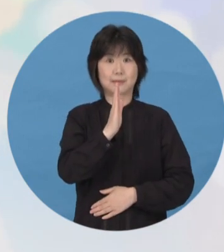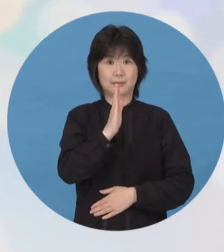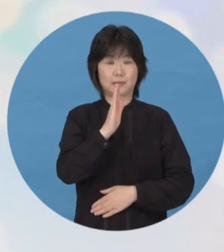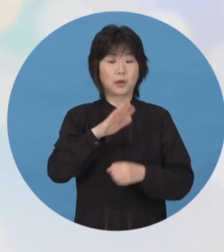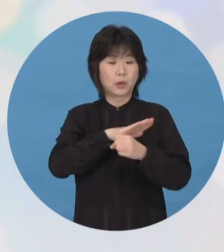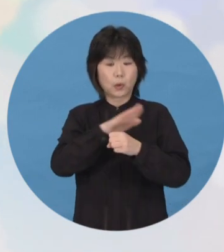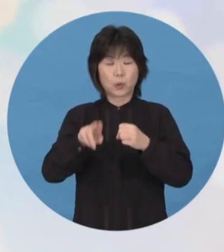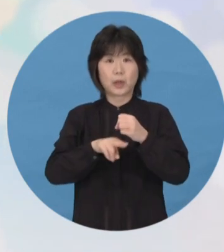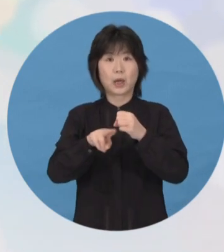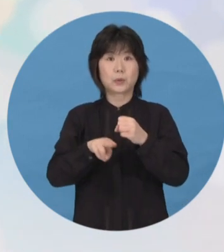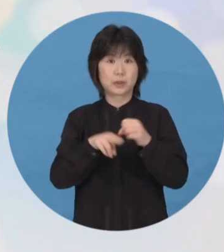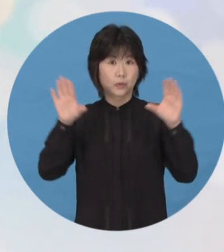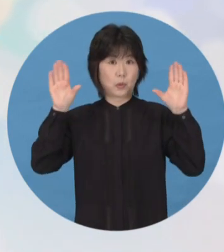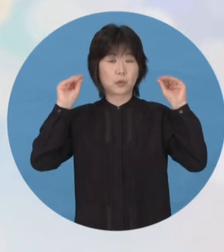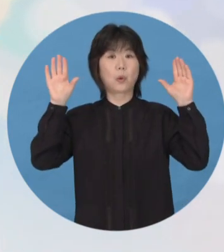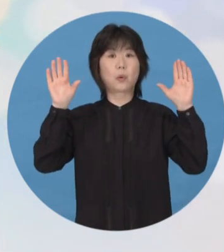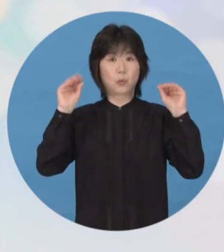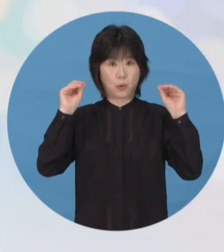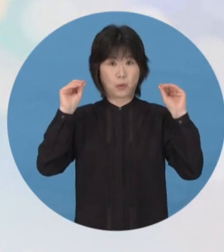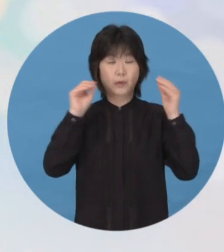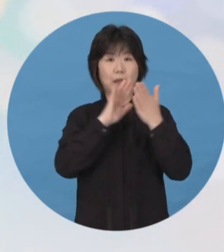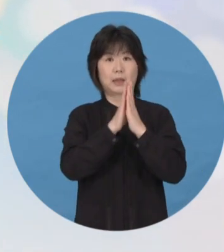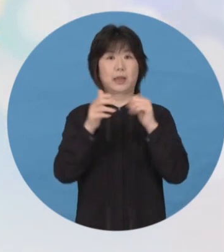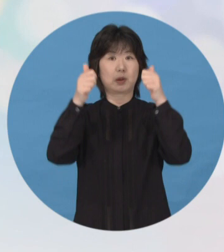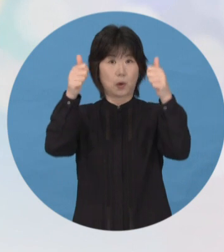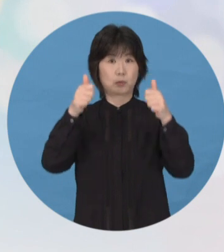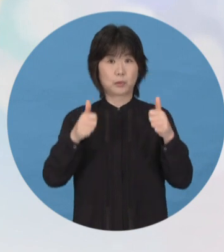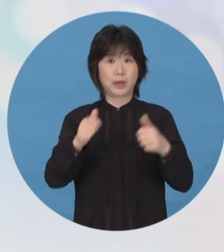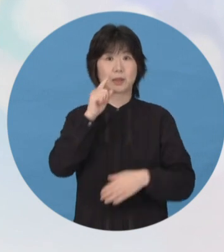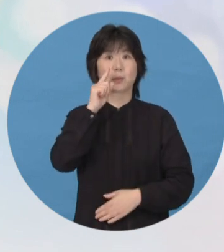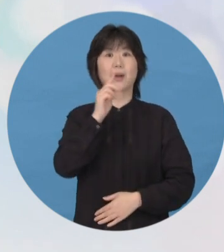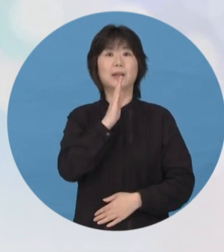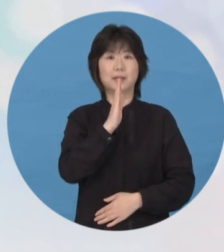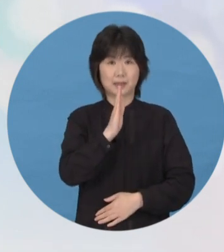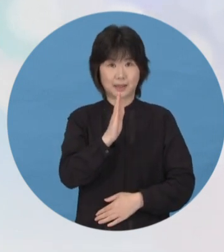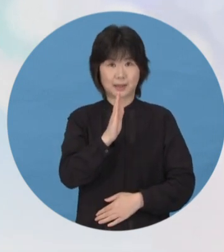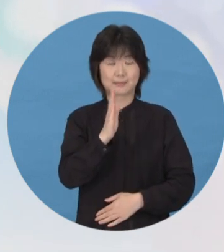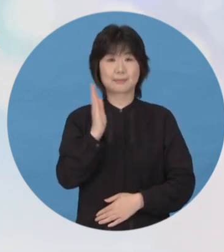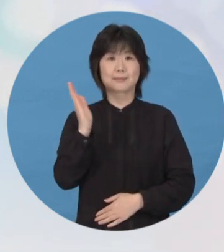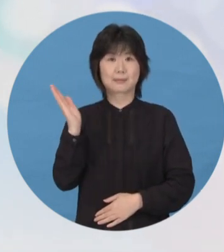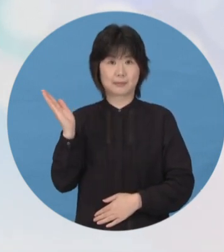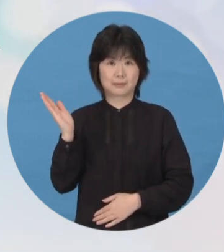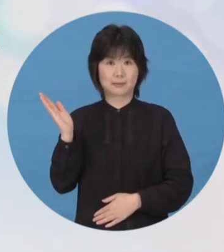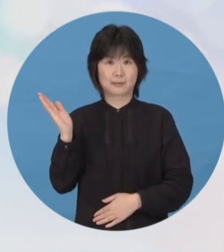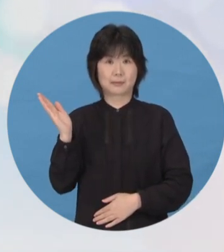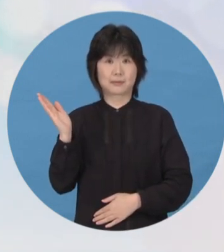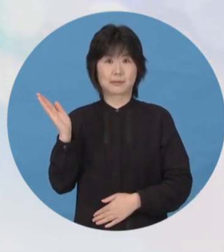新型コロナウイルス感染症に関する情報は県のホームページをご覧ください。